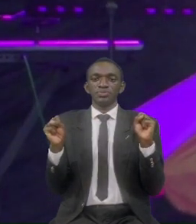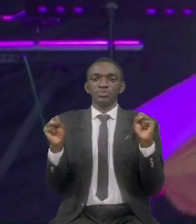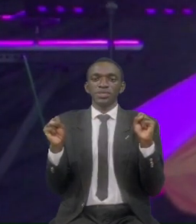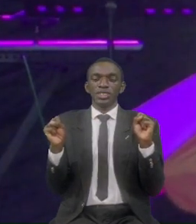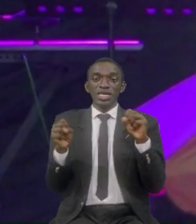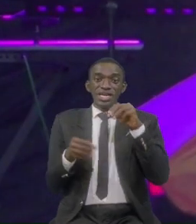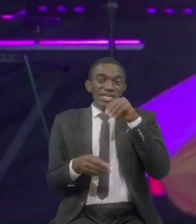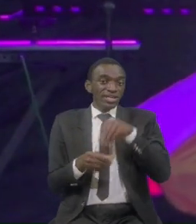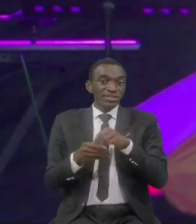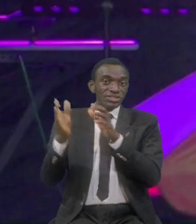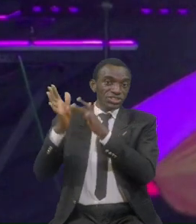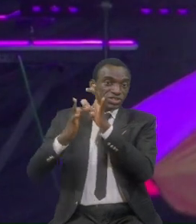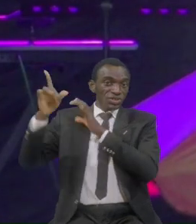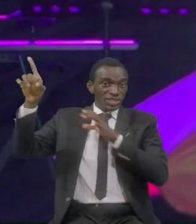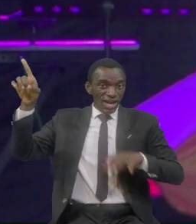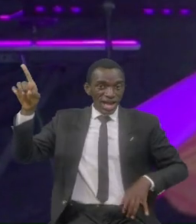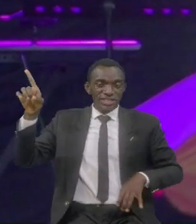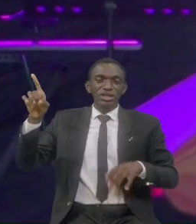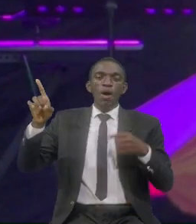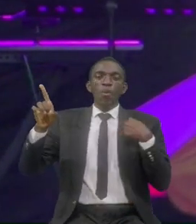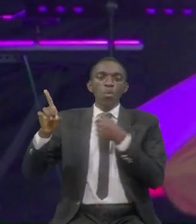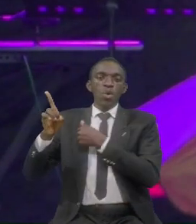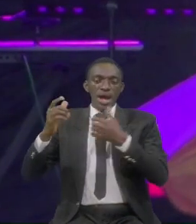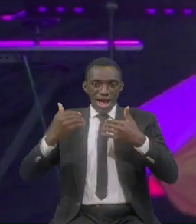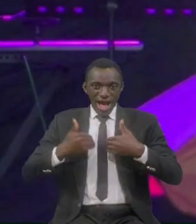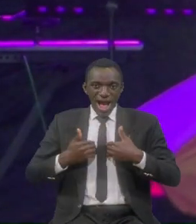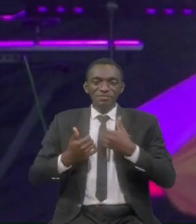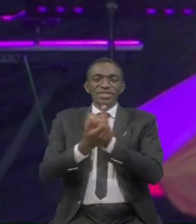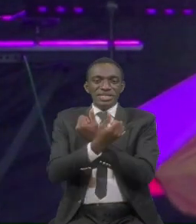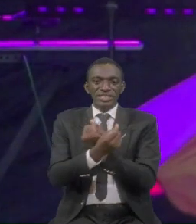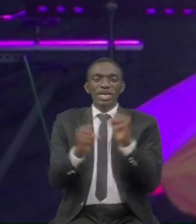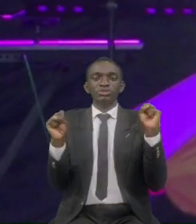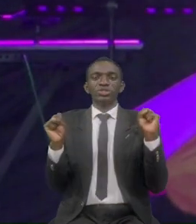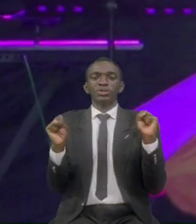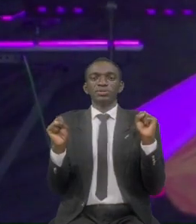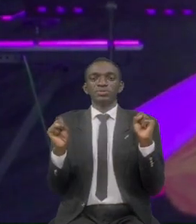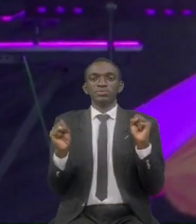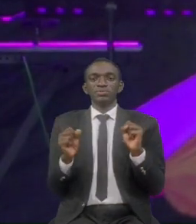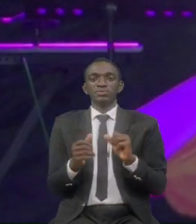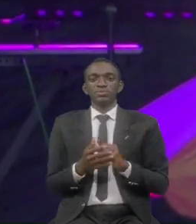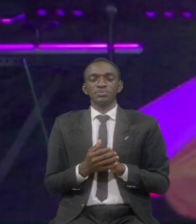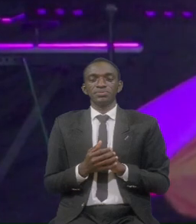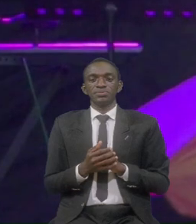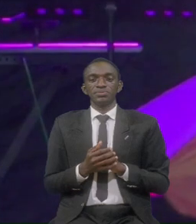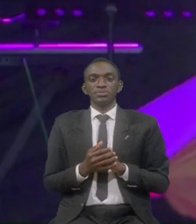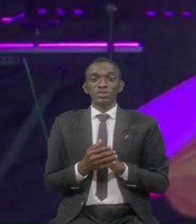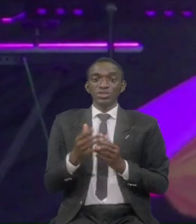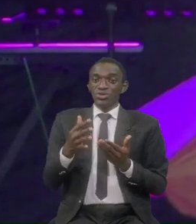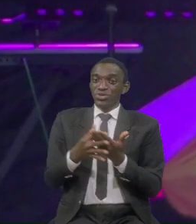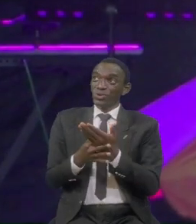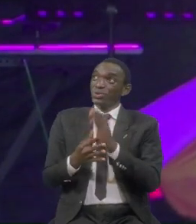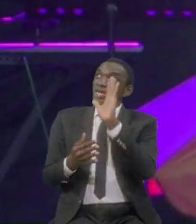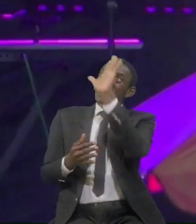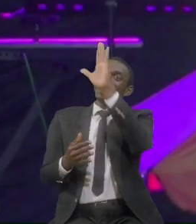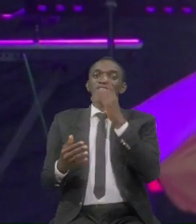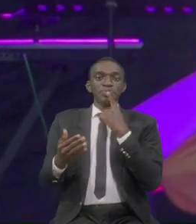Christ, in whom we have redemption. Dina kang Kristo din kita nakabatunog paglukat. Through His blood. Pinaagi